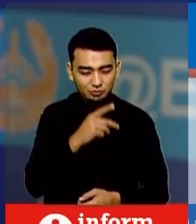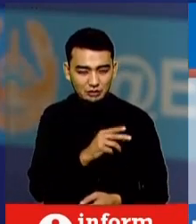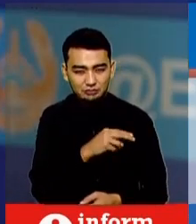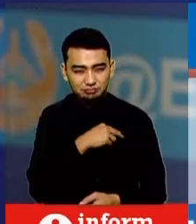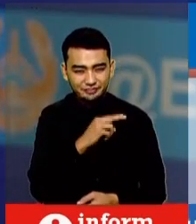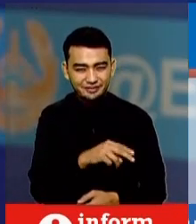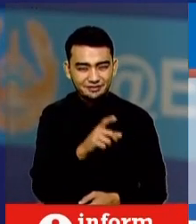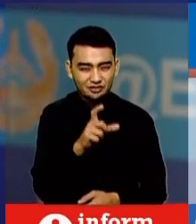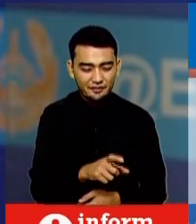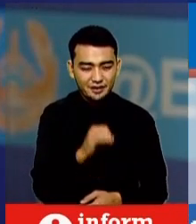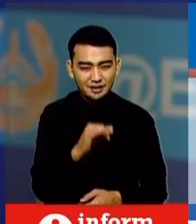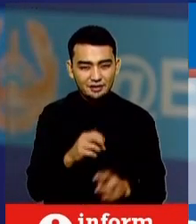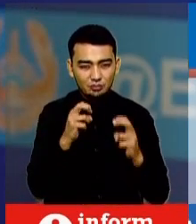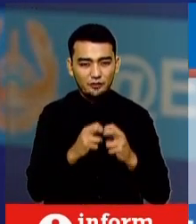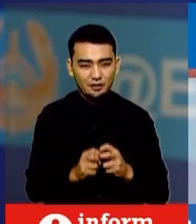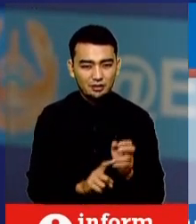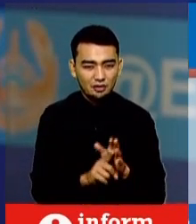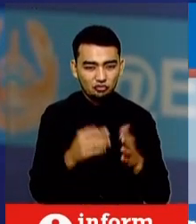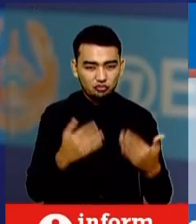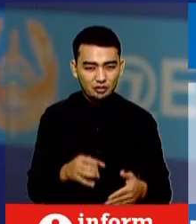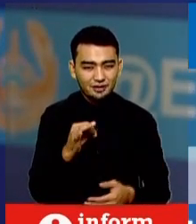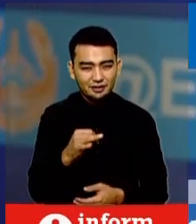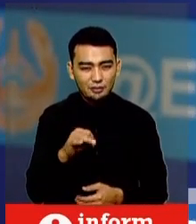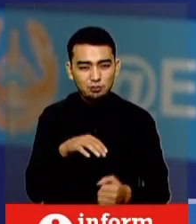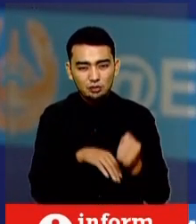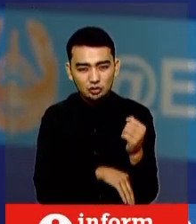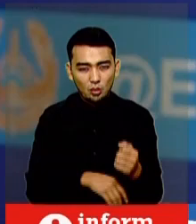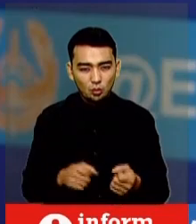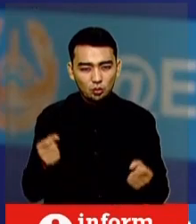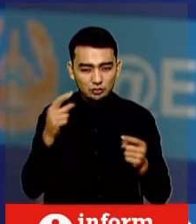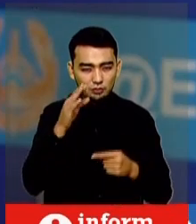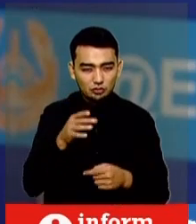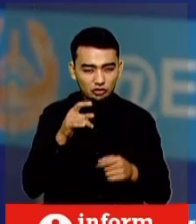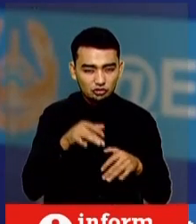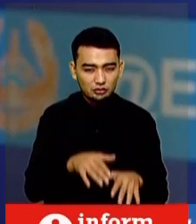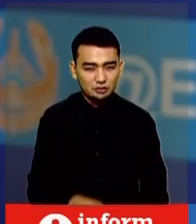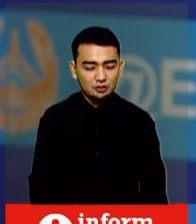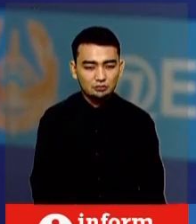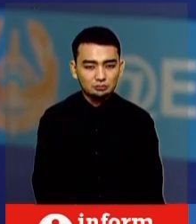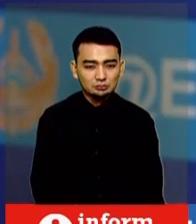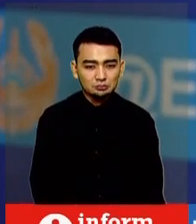Назначены необходимые экспертизы, по результатам которых будет принято процессуальное решение.